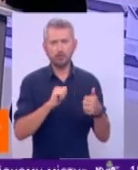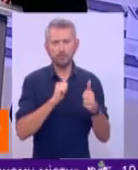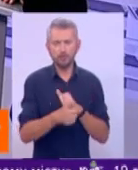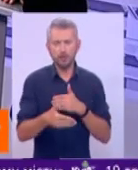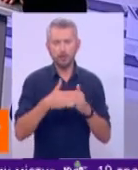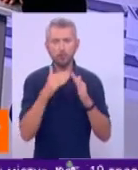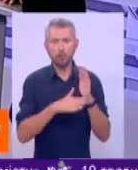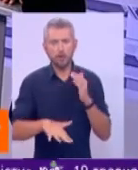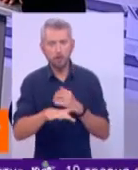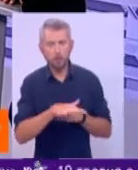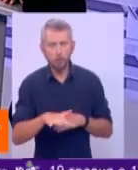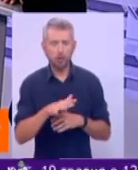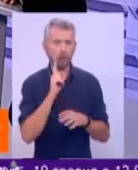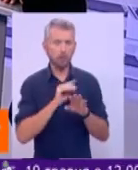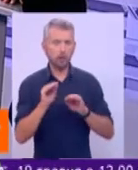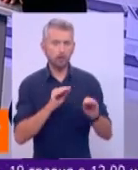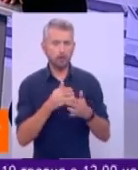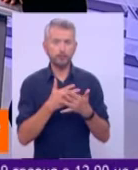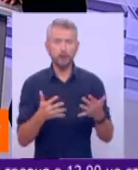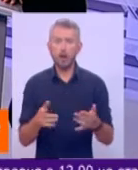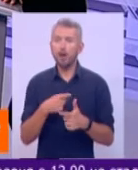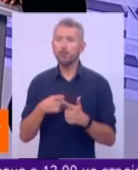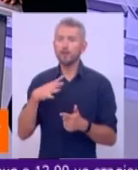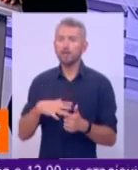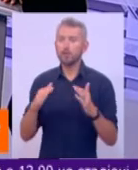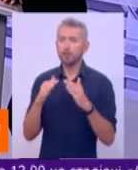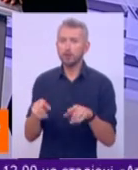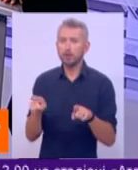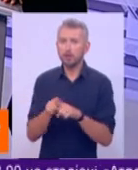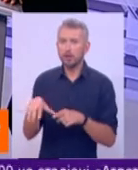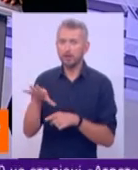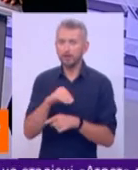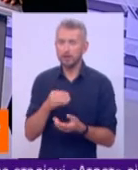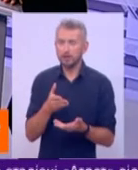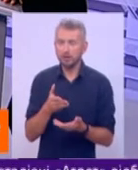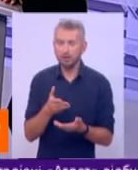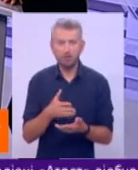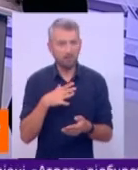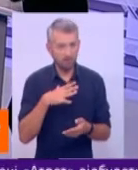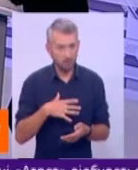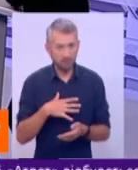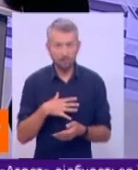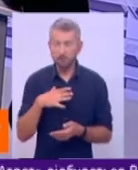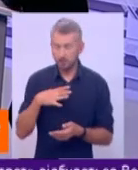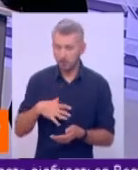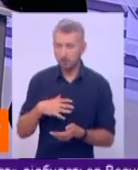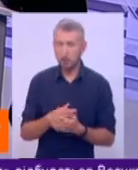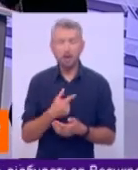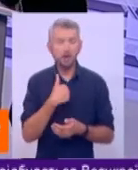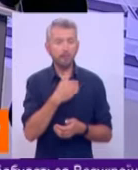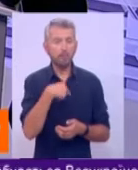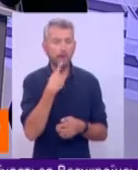Прибудинкова территория, облагороживание, да. А чи витримає от будинок от таких всіх, витримає, так? Тому що я вам говорю,